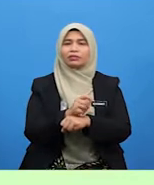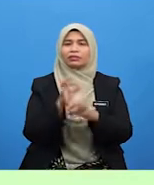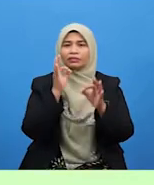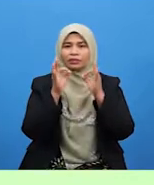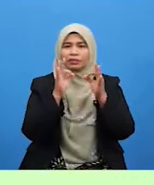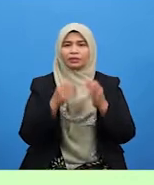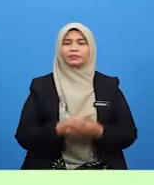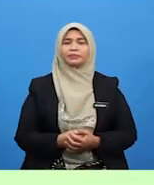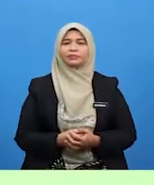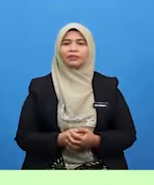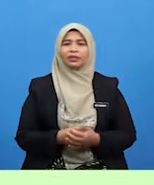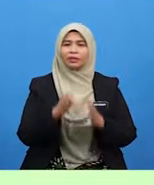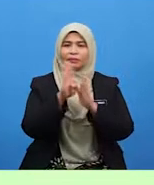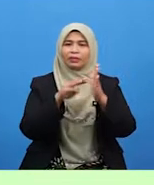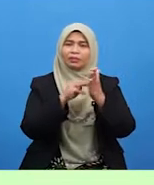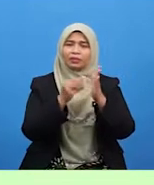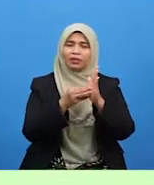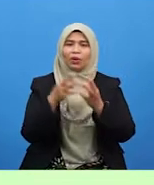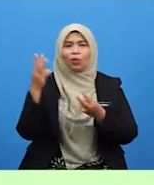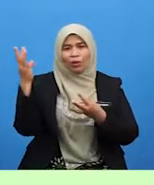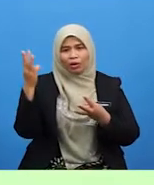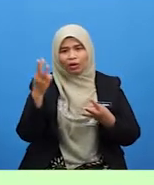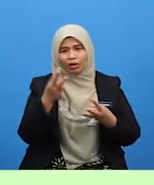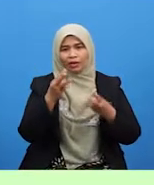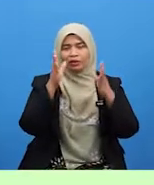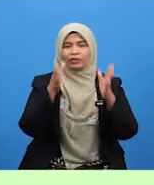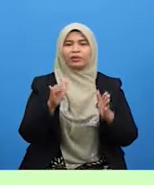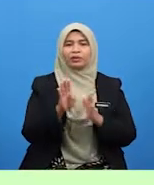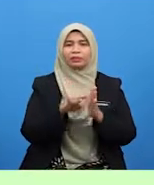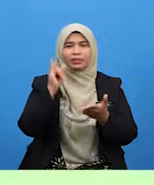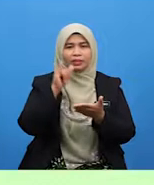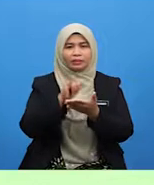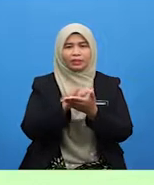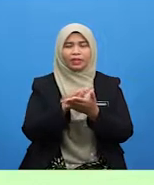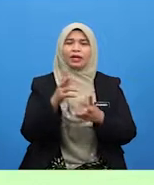berfirman yang bermaksud, wahai orang-orang yang beriman,